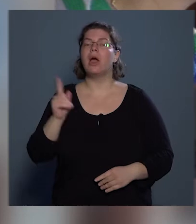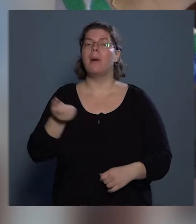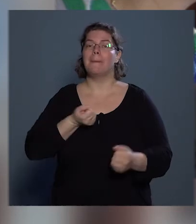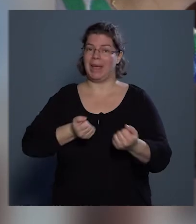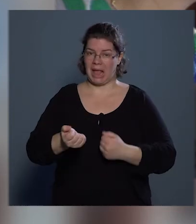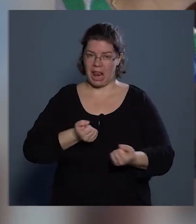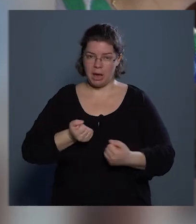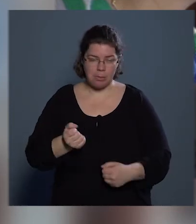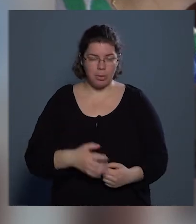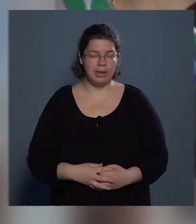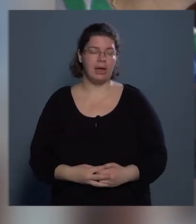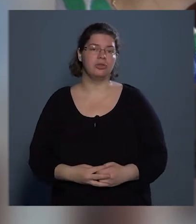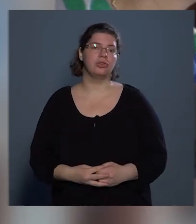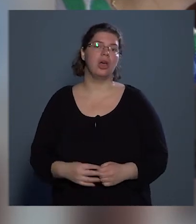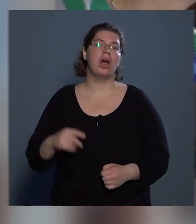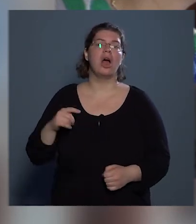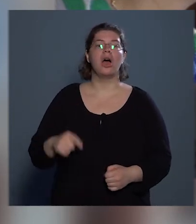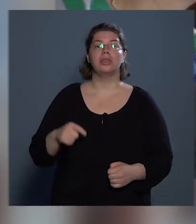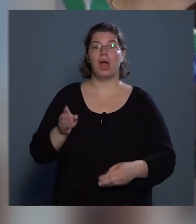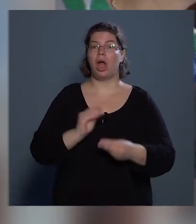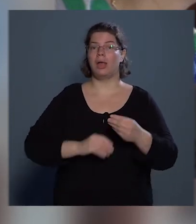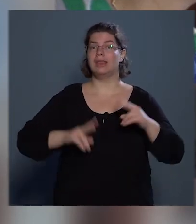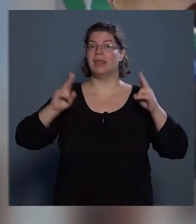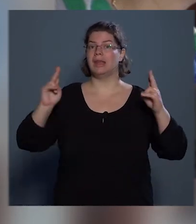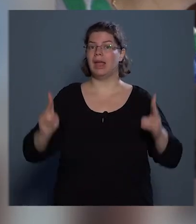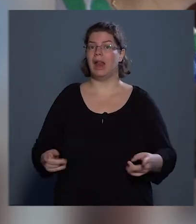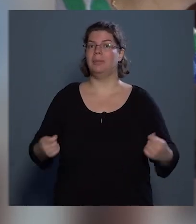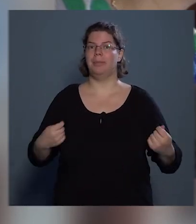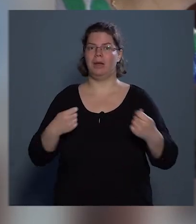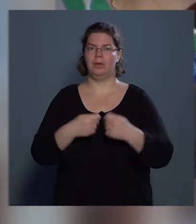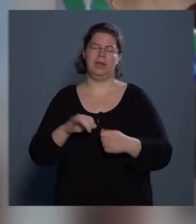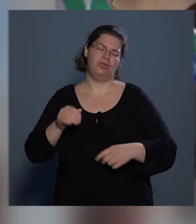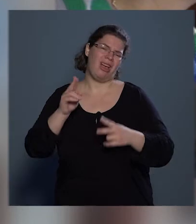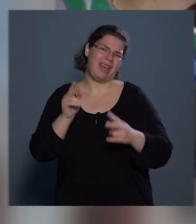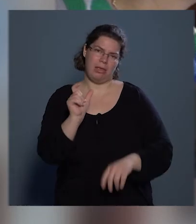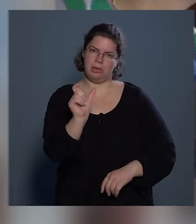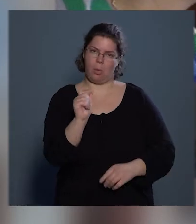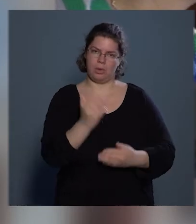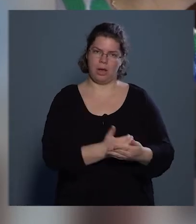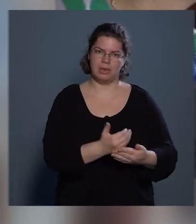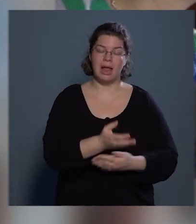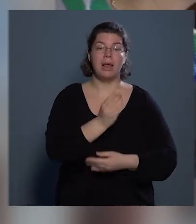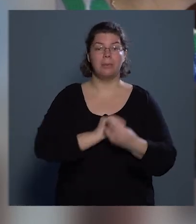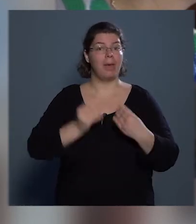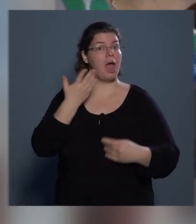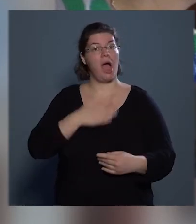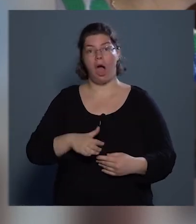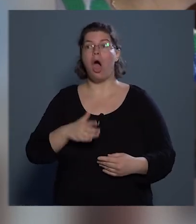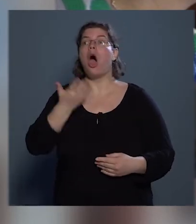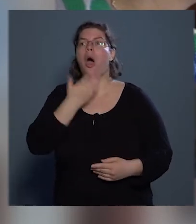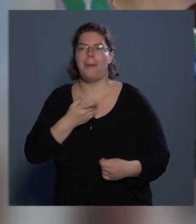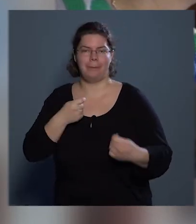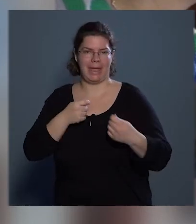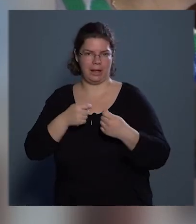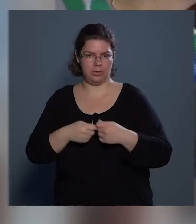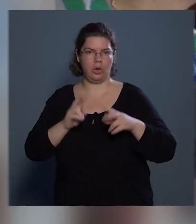megállapodást azt azért kell megkötni, és a kell szót használom, mert ha megkötjük,